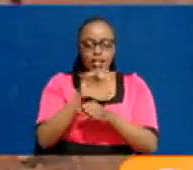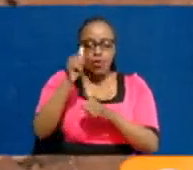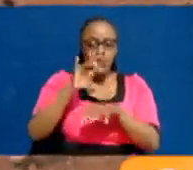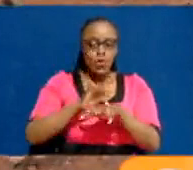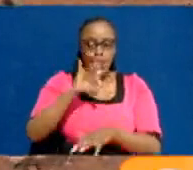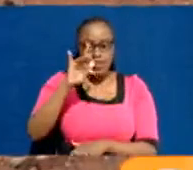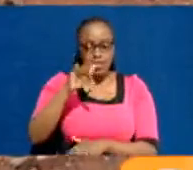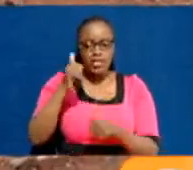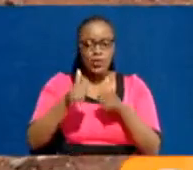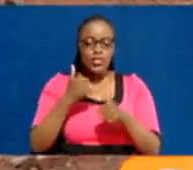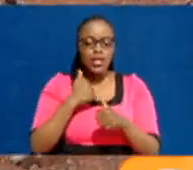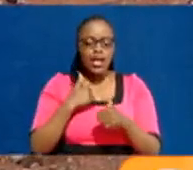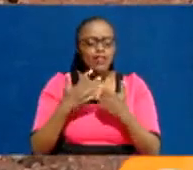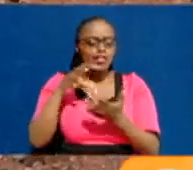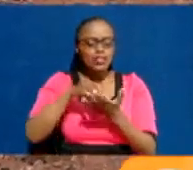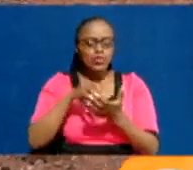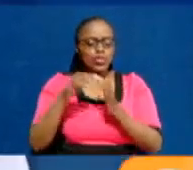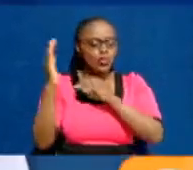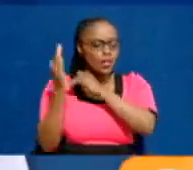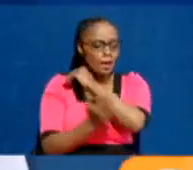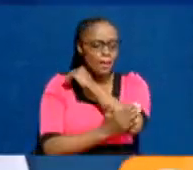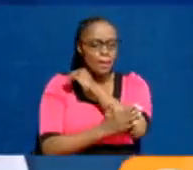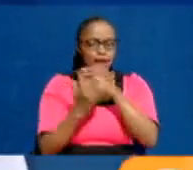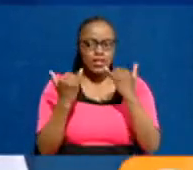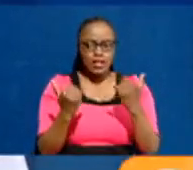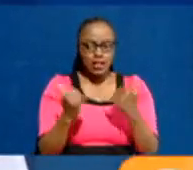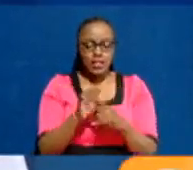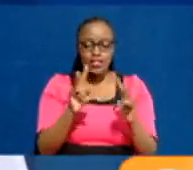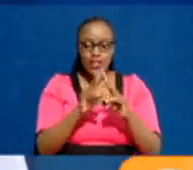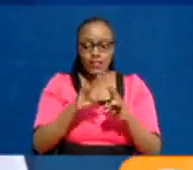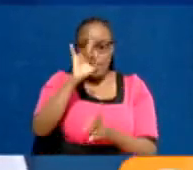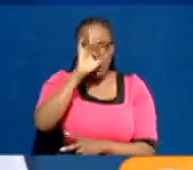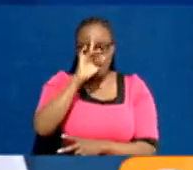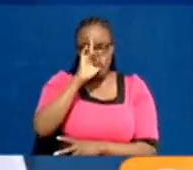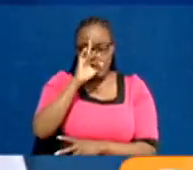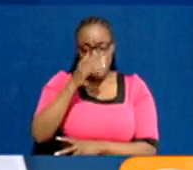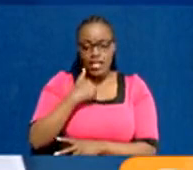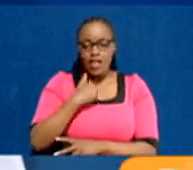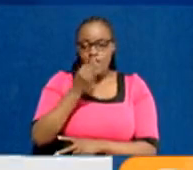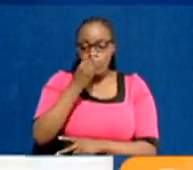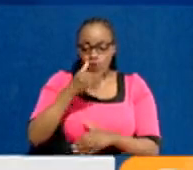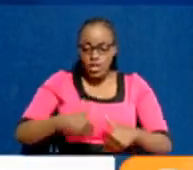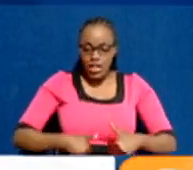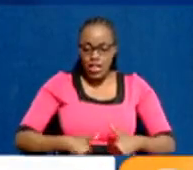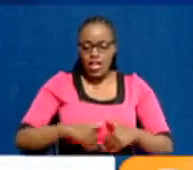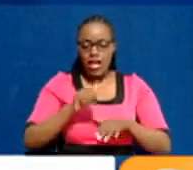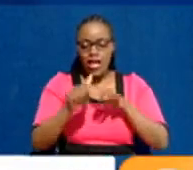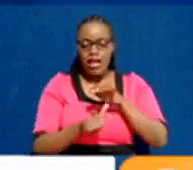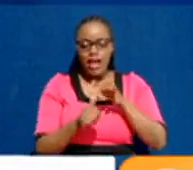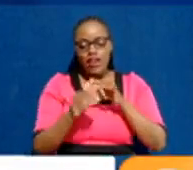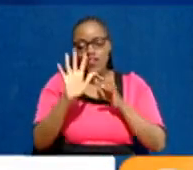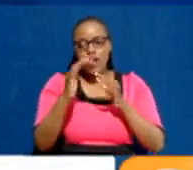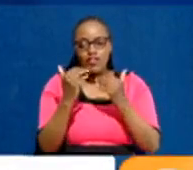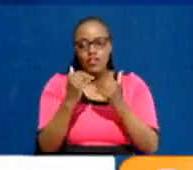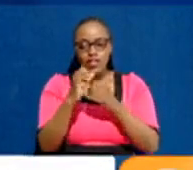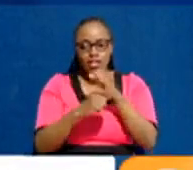zilizoathirika zikiwa katika hali mbaya zaidi. There's very serious malnutrition for children under 5. At